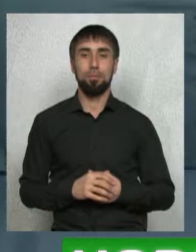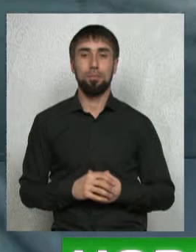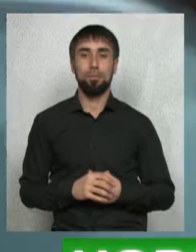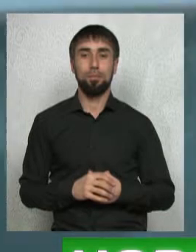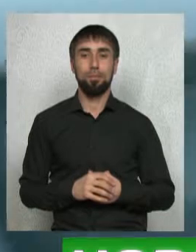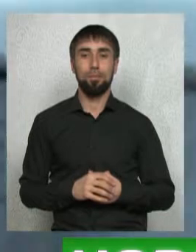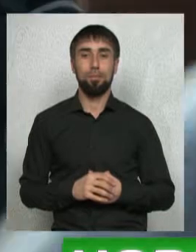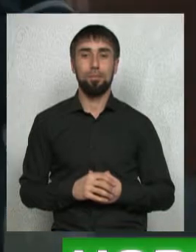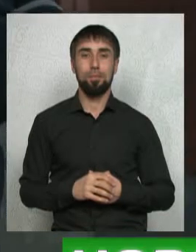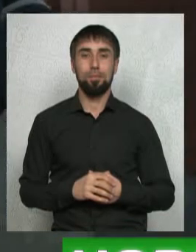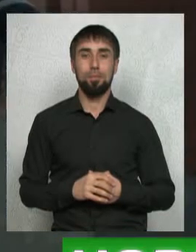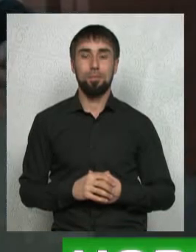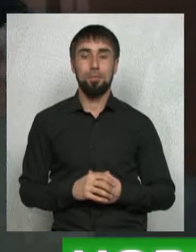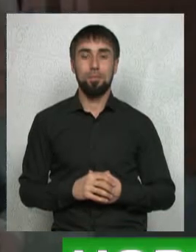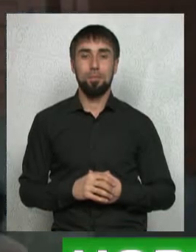средств.